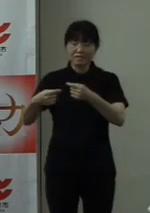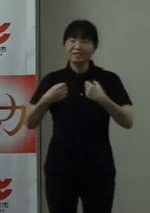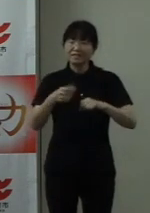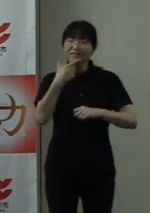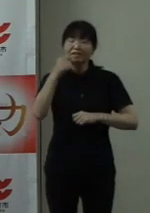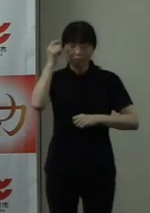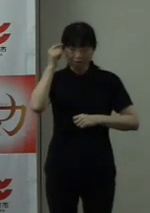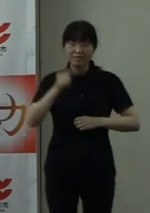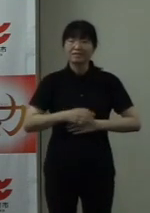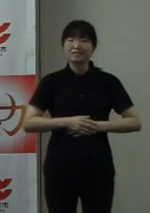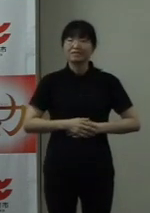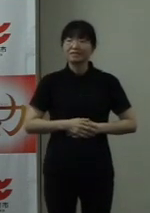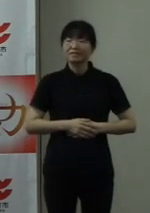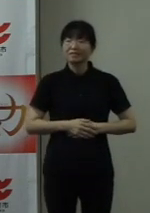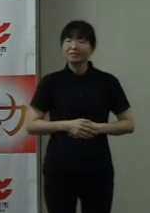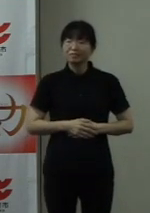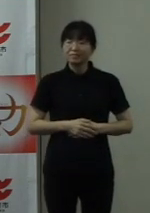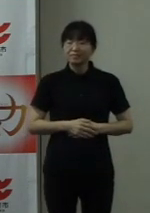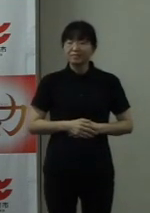他はございませんでしょうか。